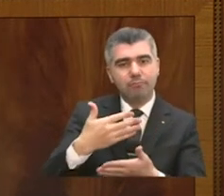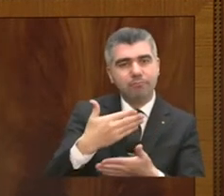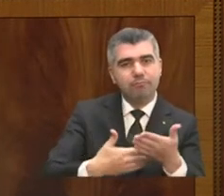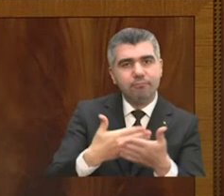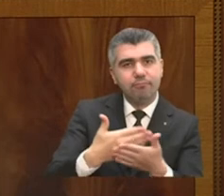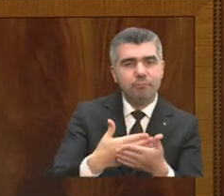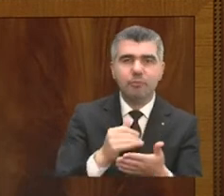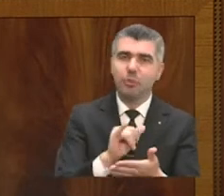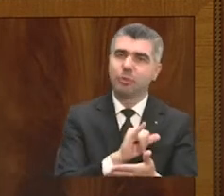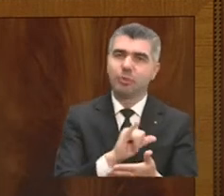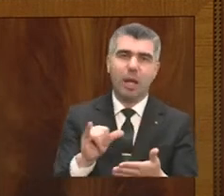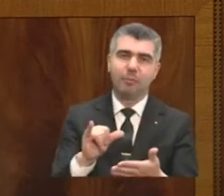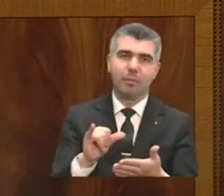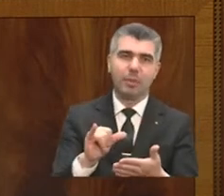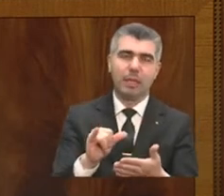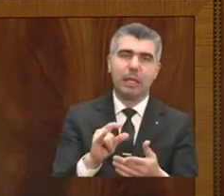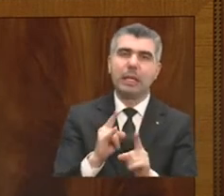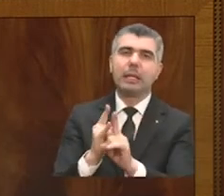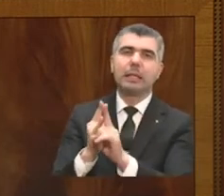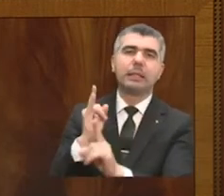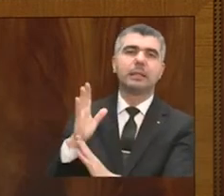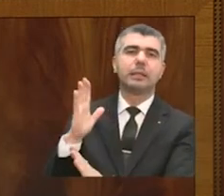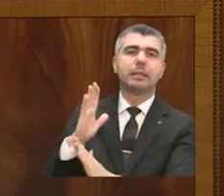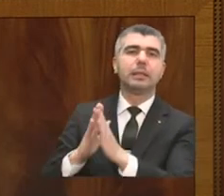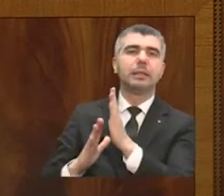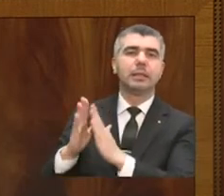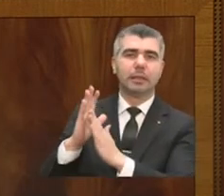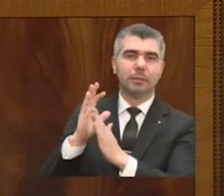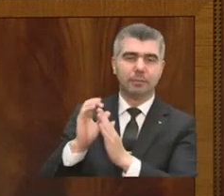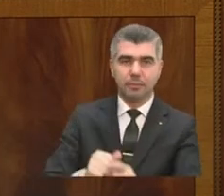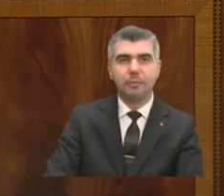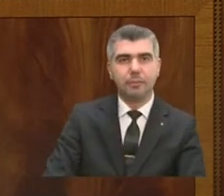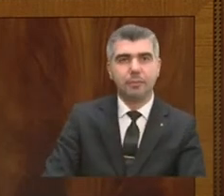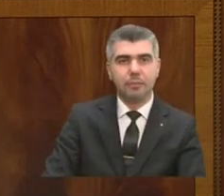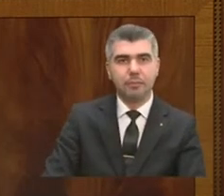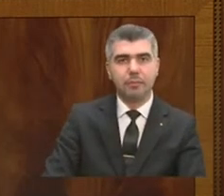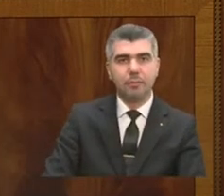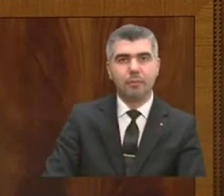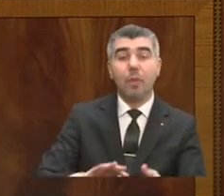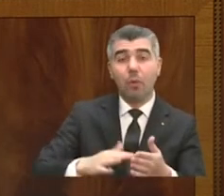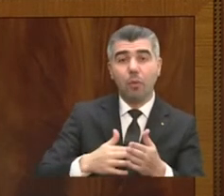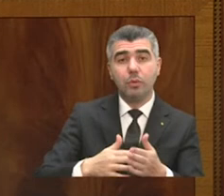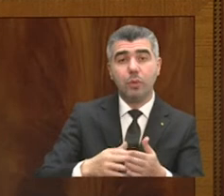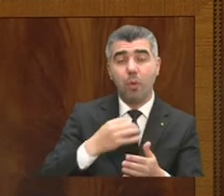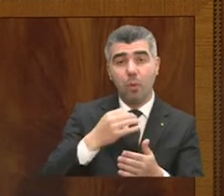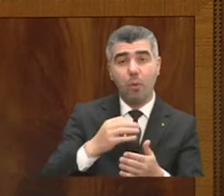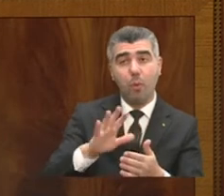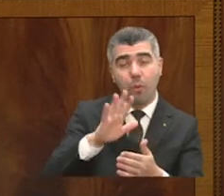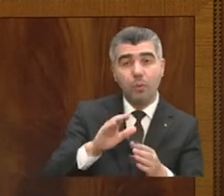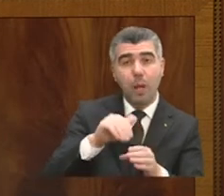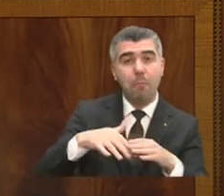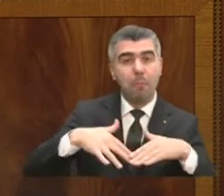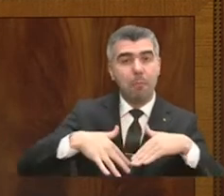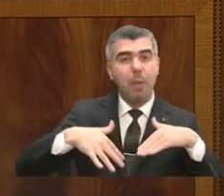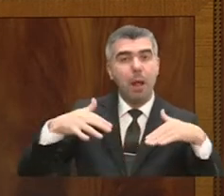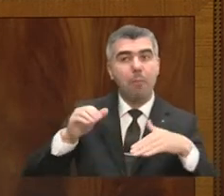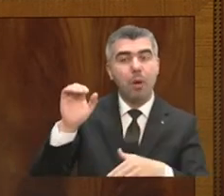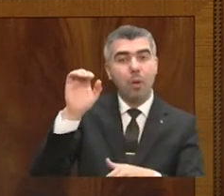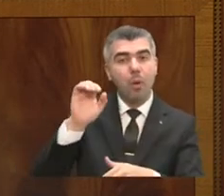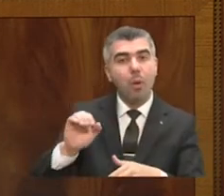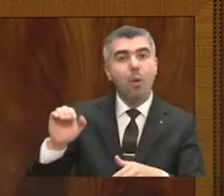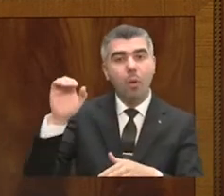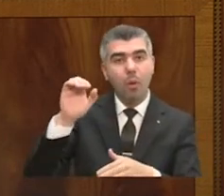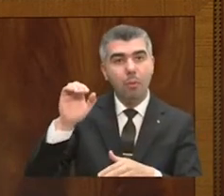Et maintenant que cette carte n'est plus utile, elle est périmée. À un moment où